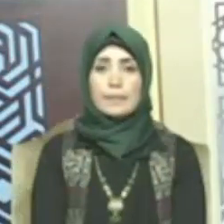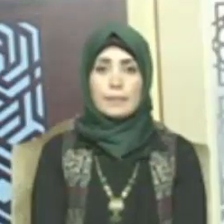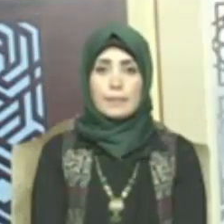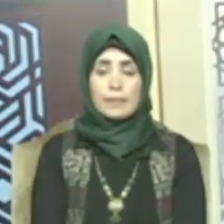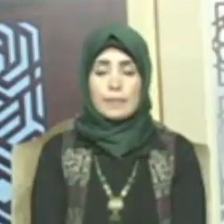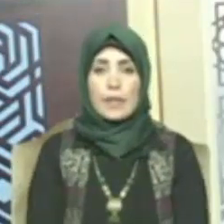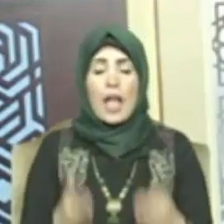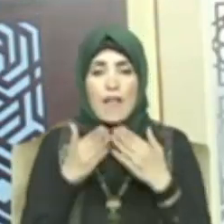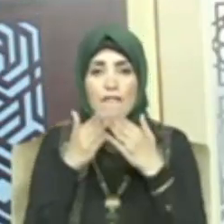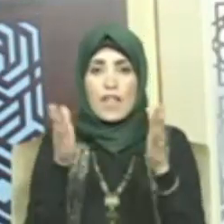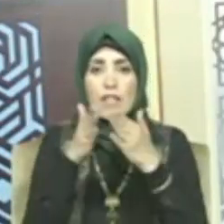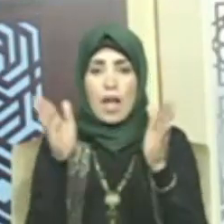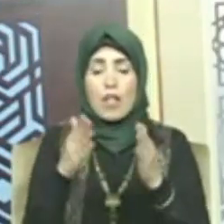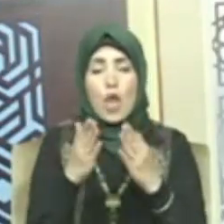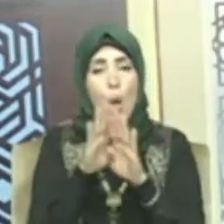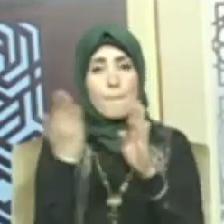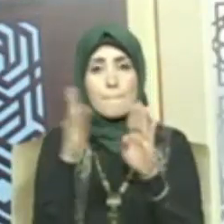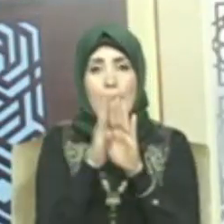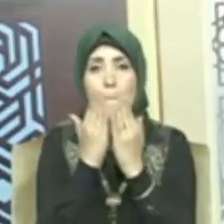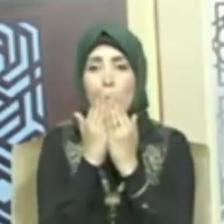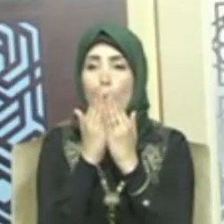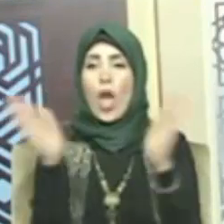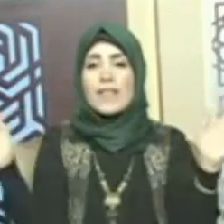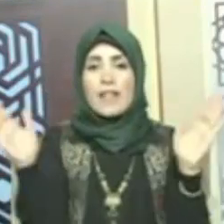فتح الله باب الرحمة واسعا،